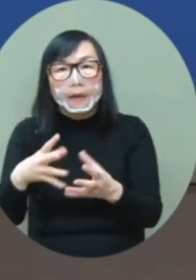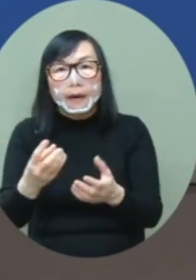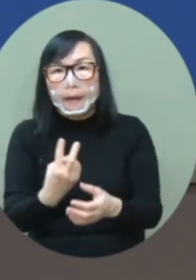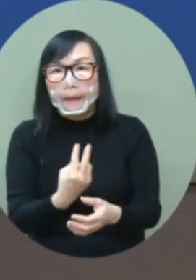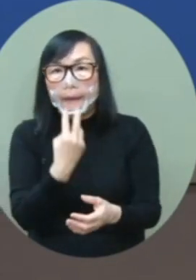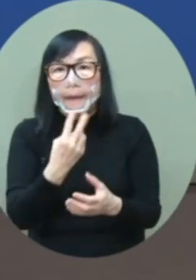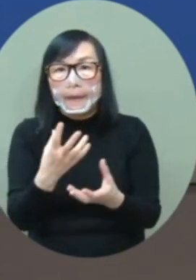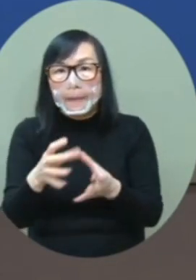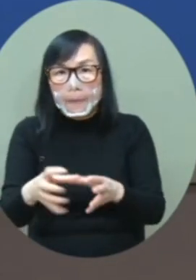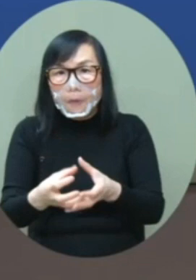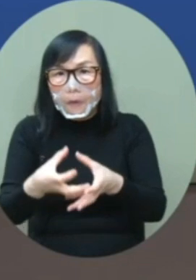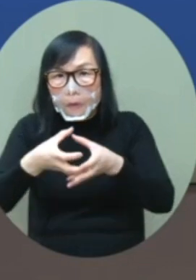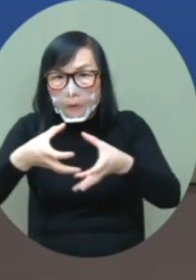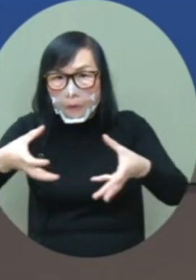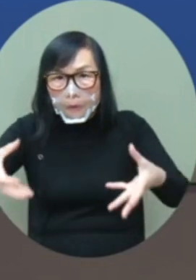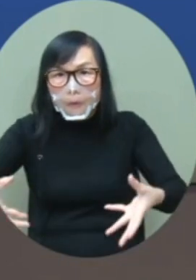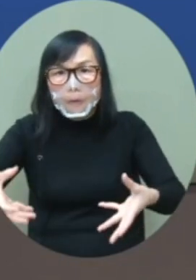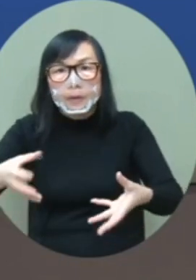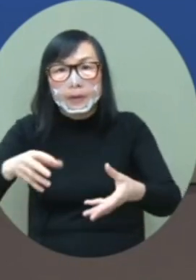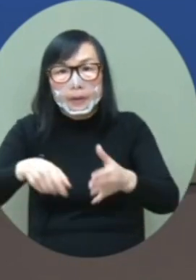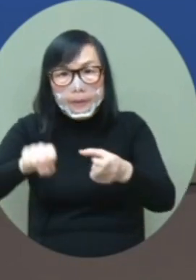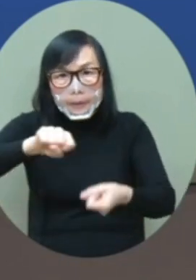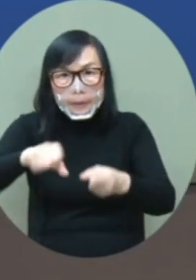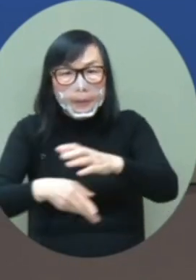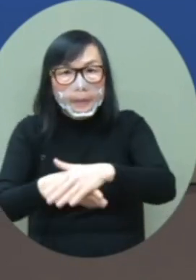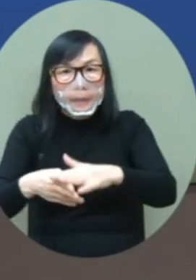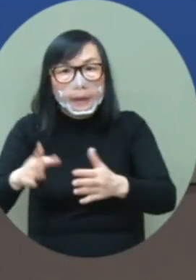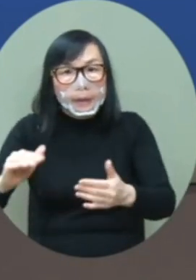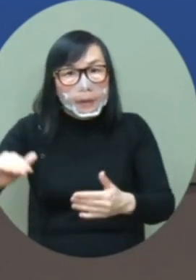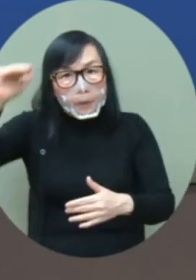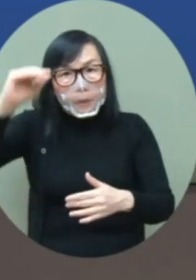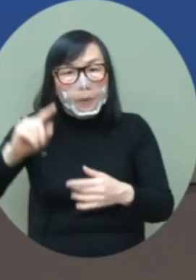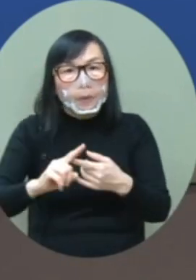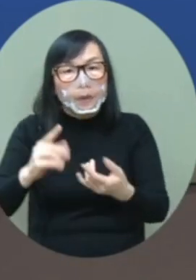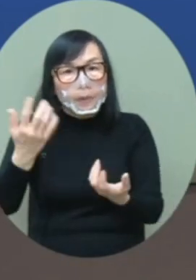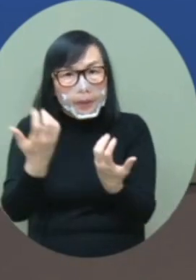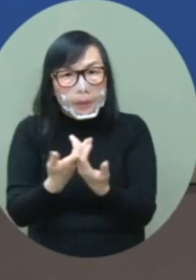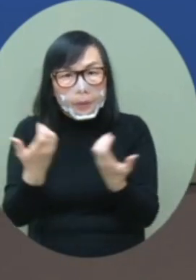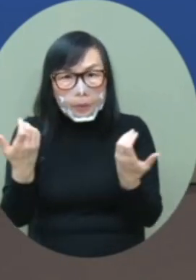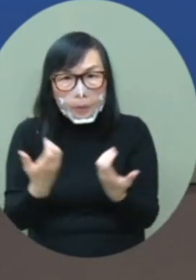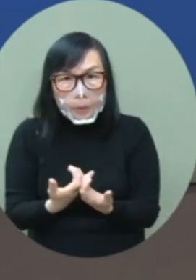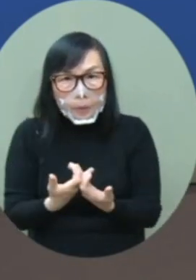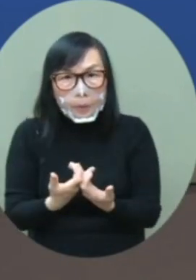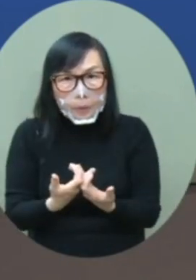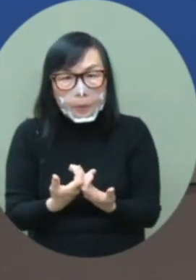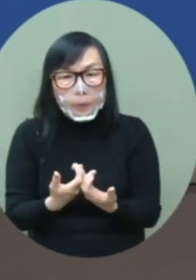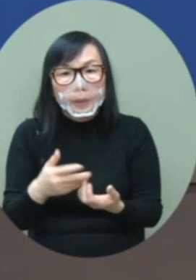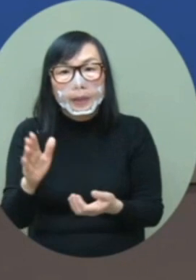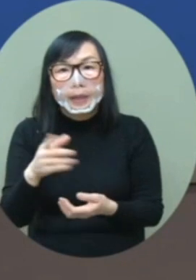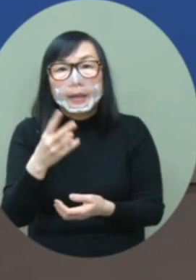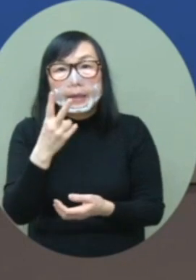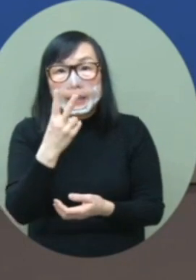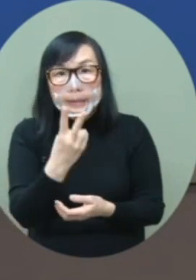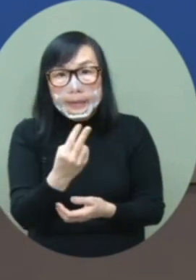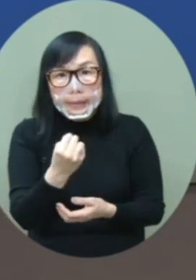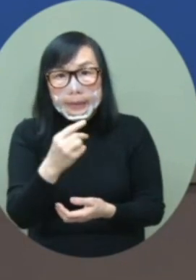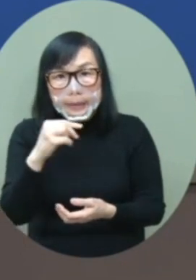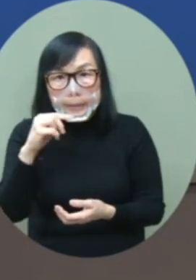室，但在這一波疫情最高的時候，我們的量呢都是大概二三十